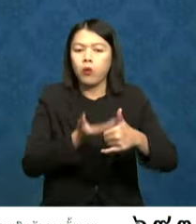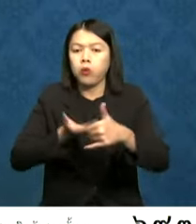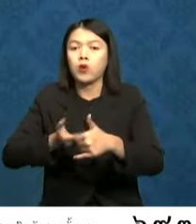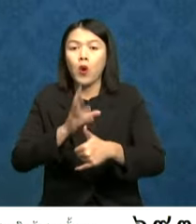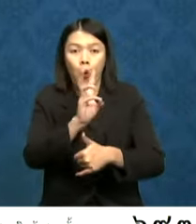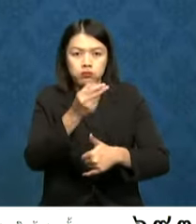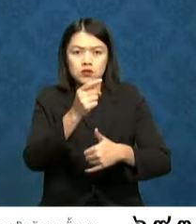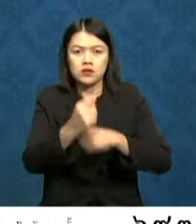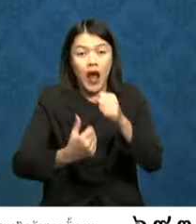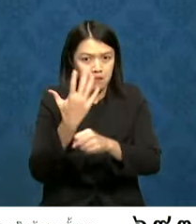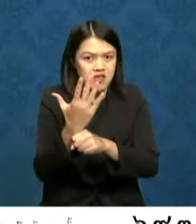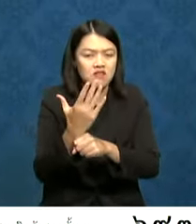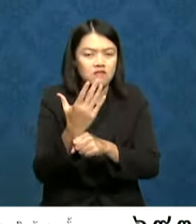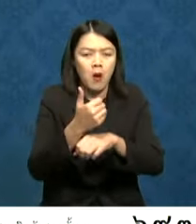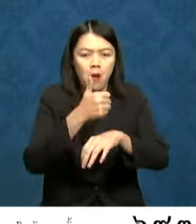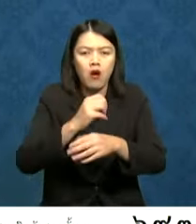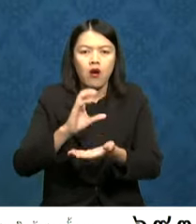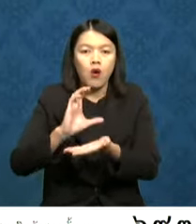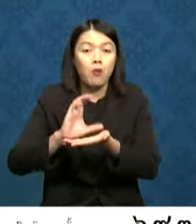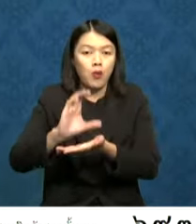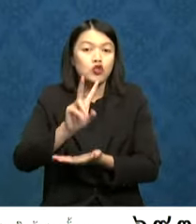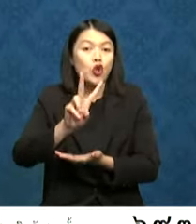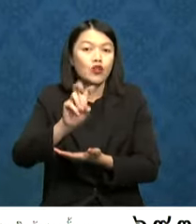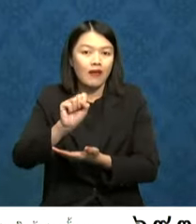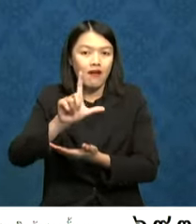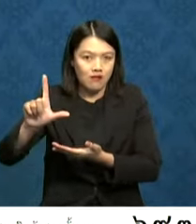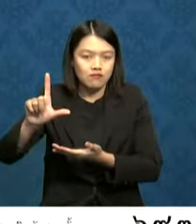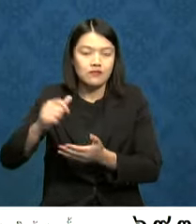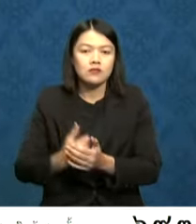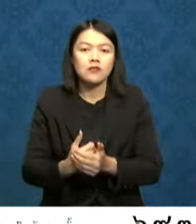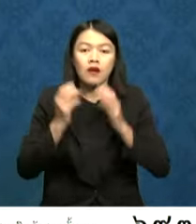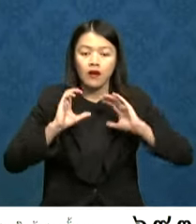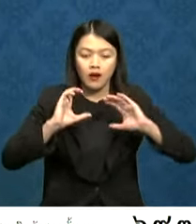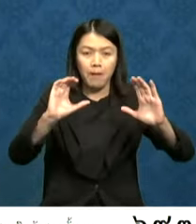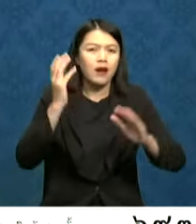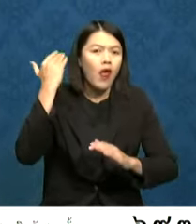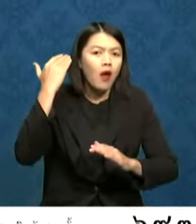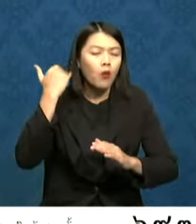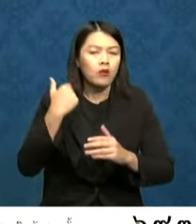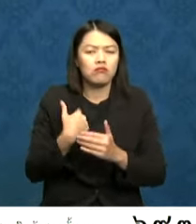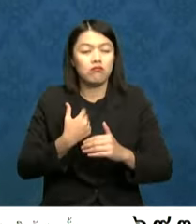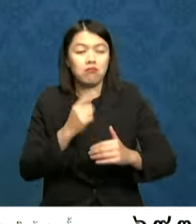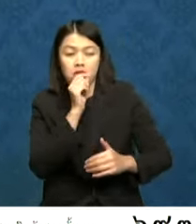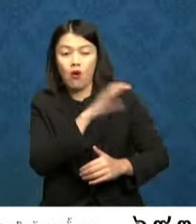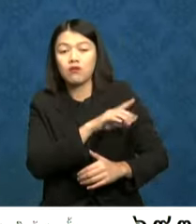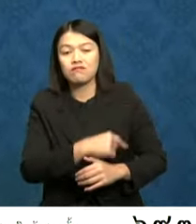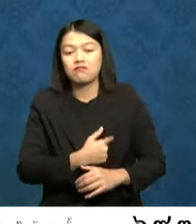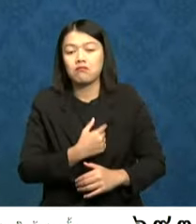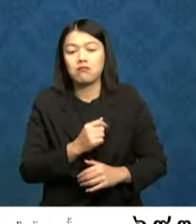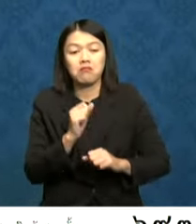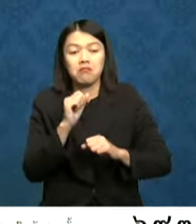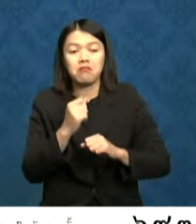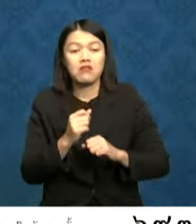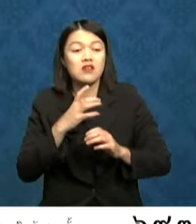คนภายใน 5ปีพร้อมงบประมาณ 200,000ล้านบาทครับรัฐบาลในเวลานั้นออกมาเกทัครับบอกว่าจะประกาศ